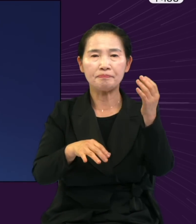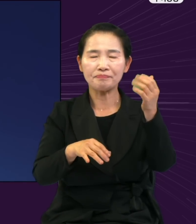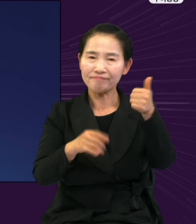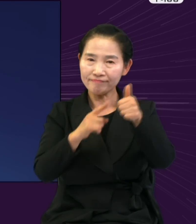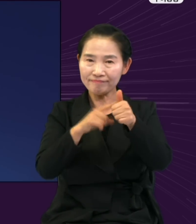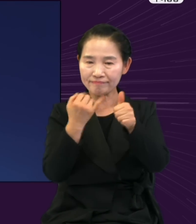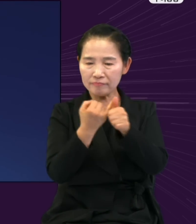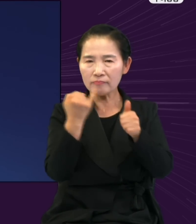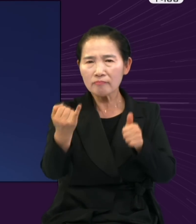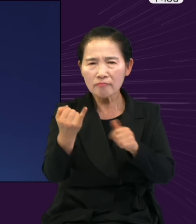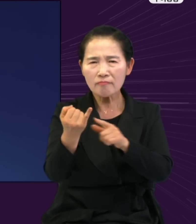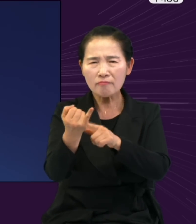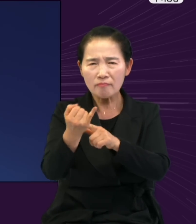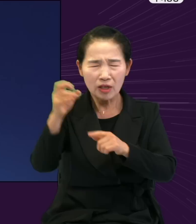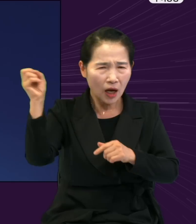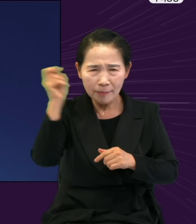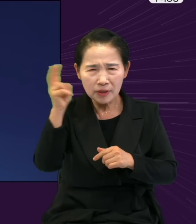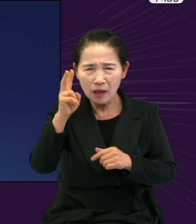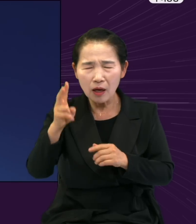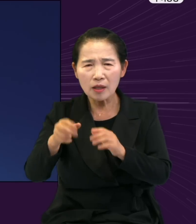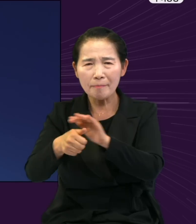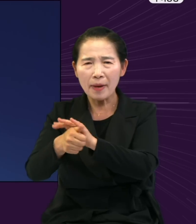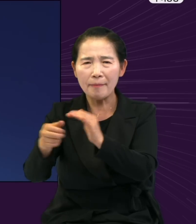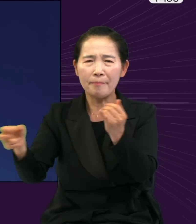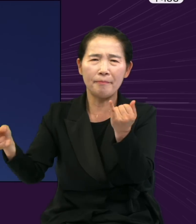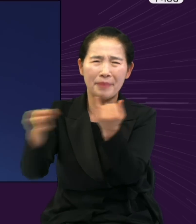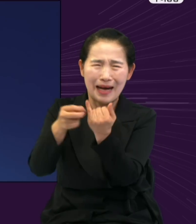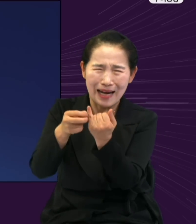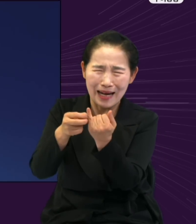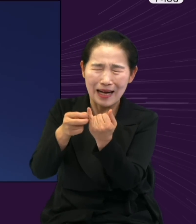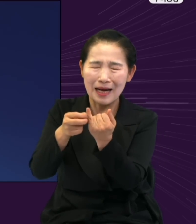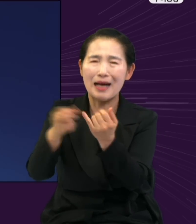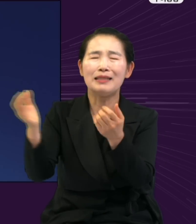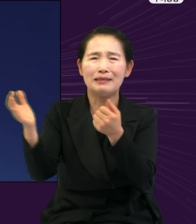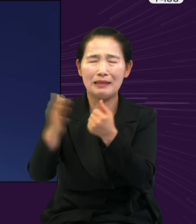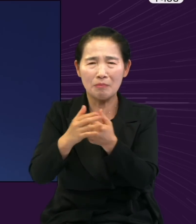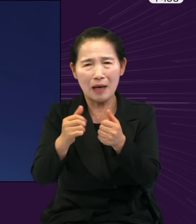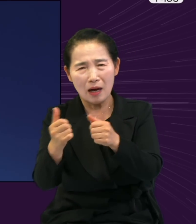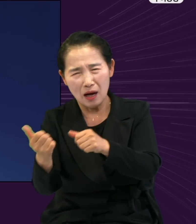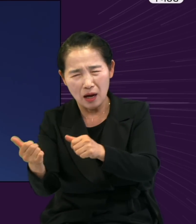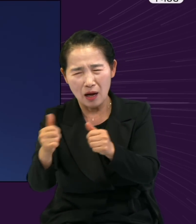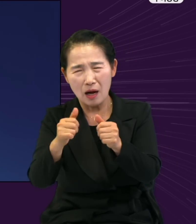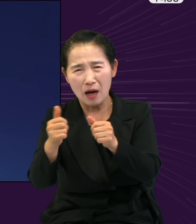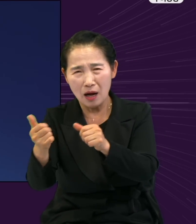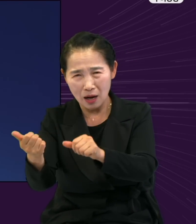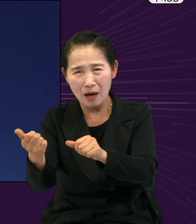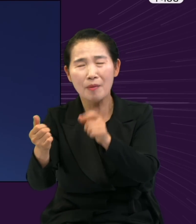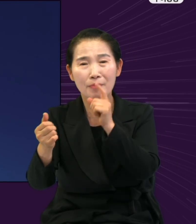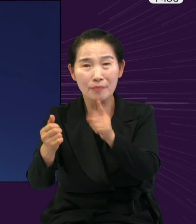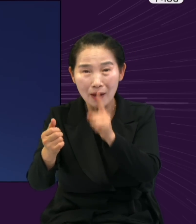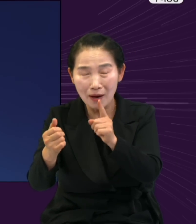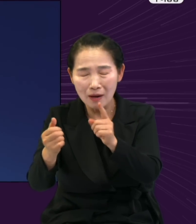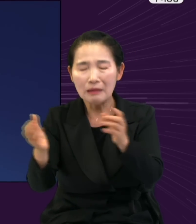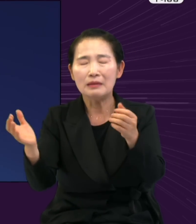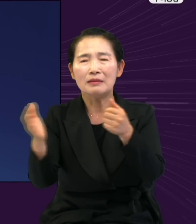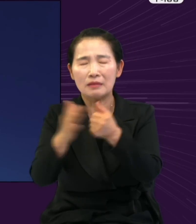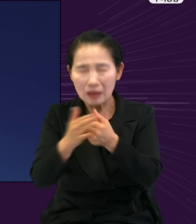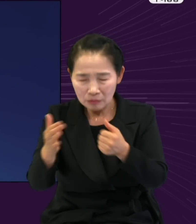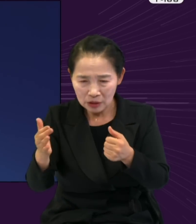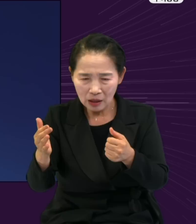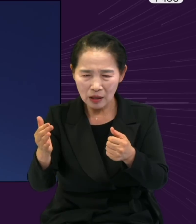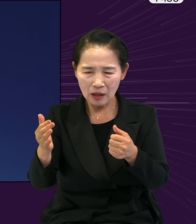사경을 헤맨다는 이야기를 듣고 저희가 신방을 가기로 했습니다. 그런데 아프리카는 원체 어려운